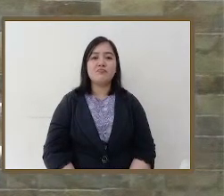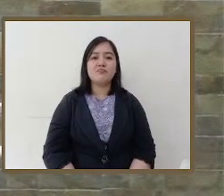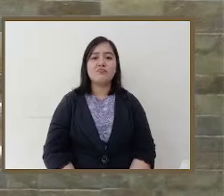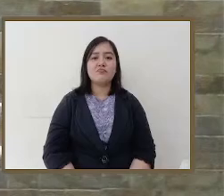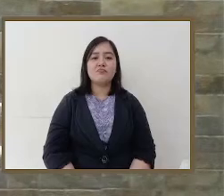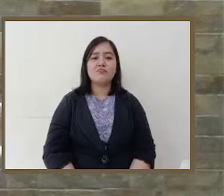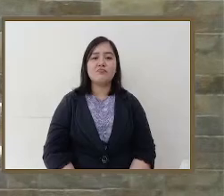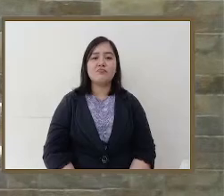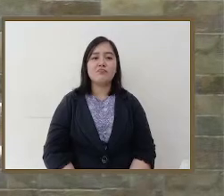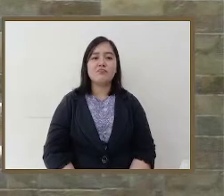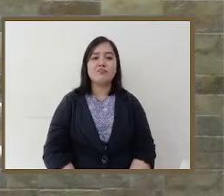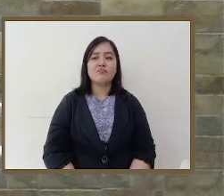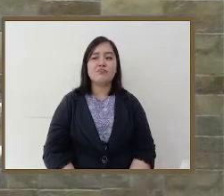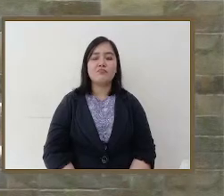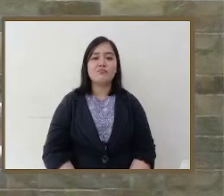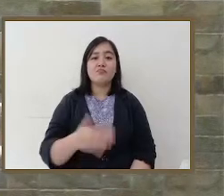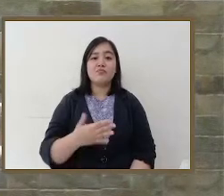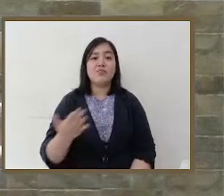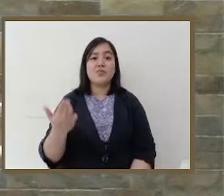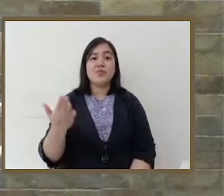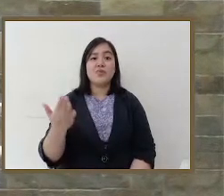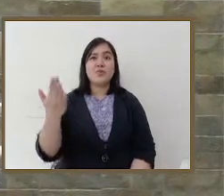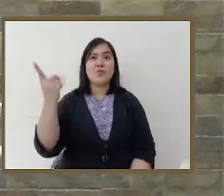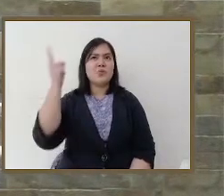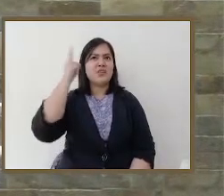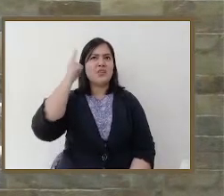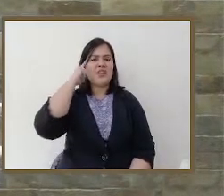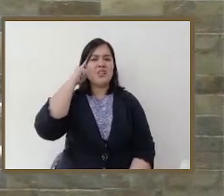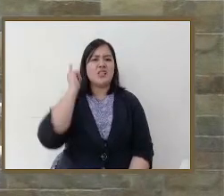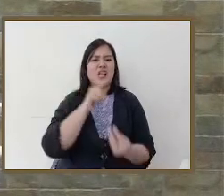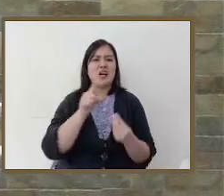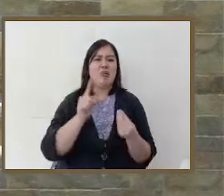Akalain mong inisip mong patayin yung hindi kalaban.